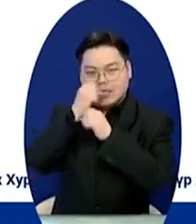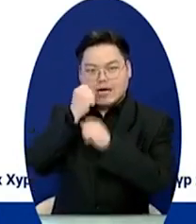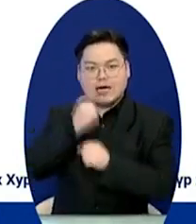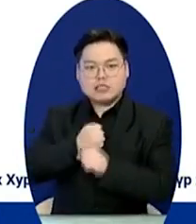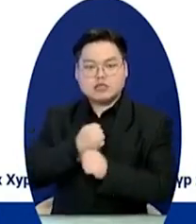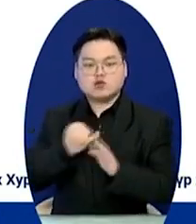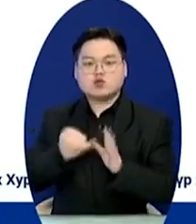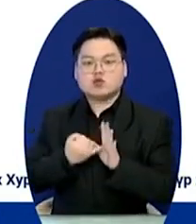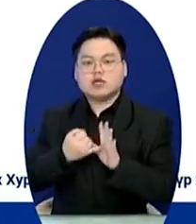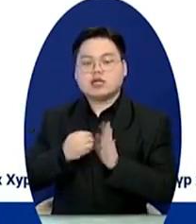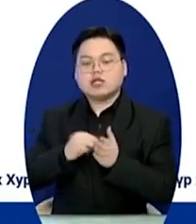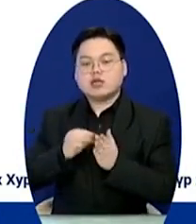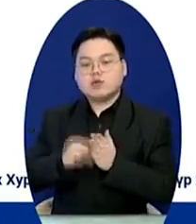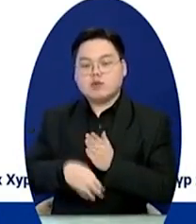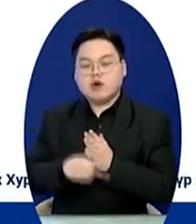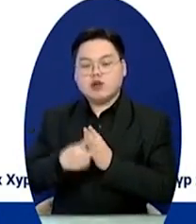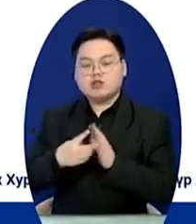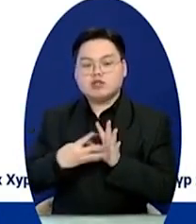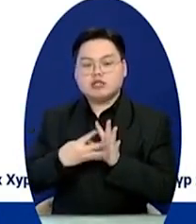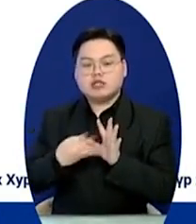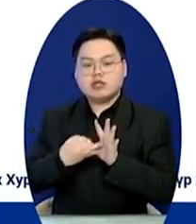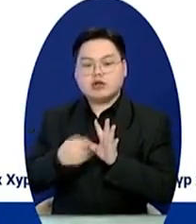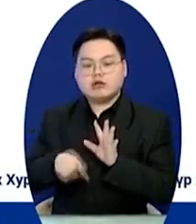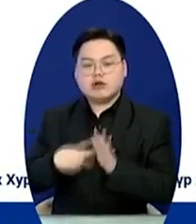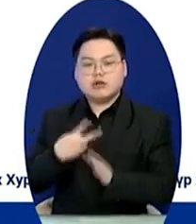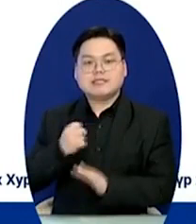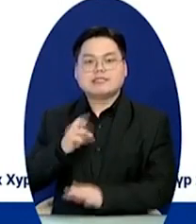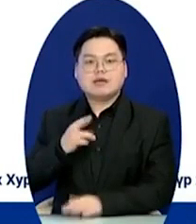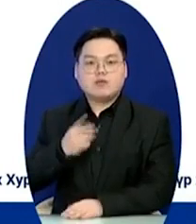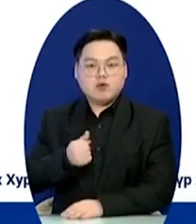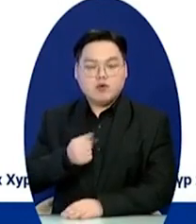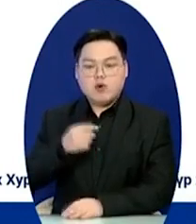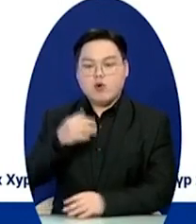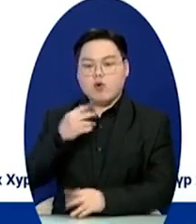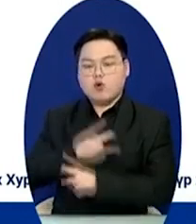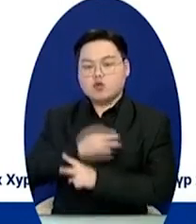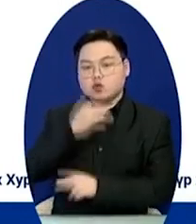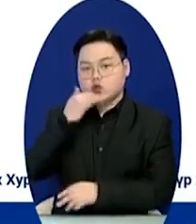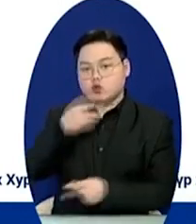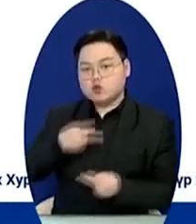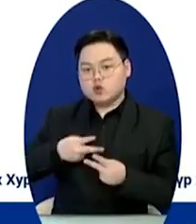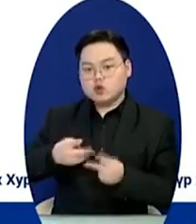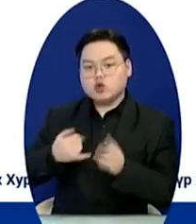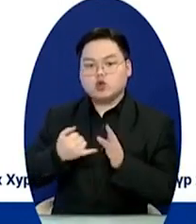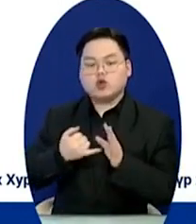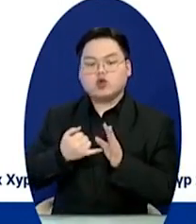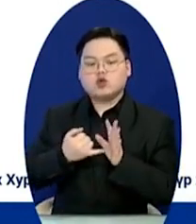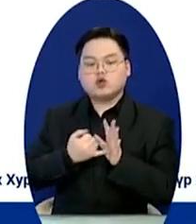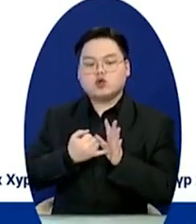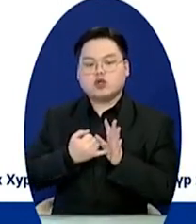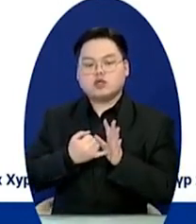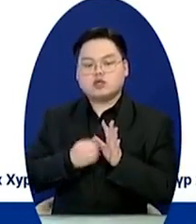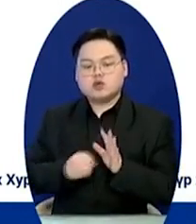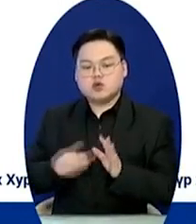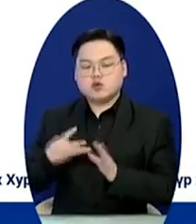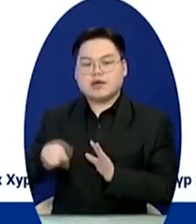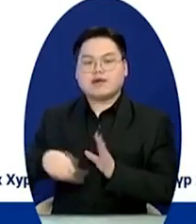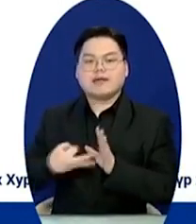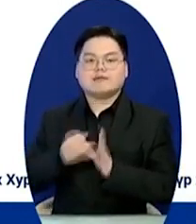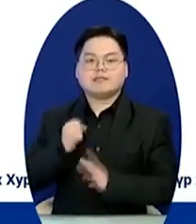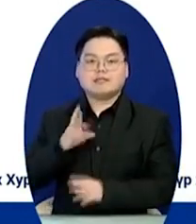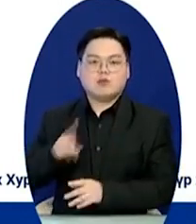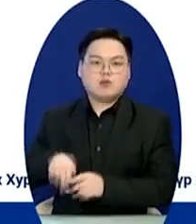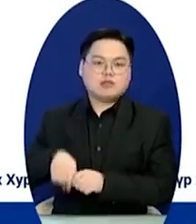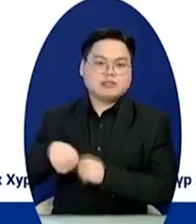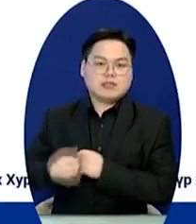6 тэрбум 297.2 сая төгрөг, хуулийн зөвлөх үйлчилгээнд 604.8 сая төгрөгийг зарцуулсан